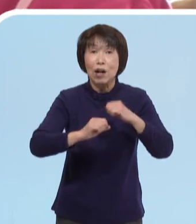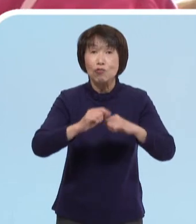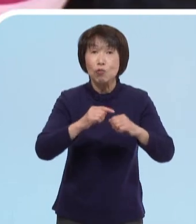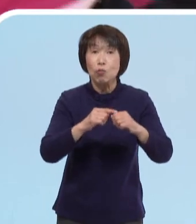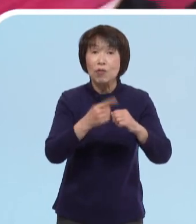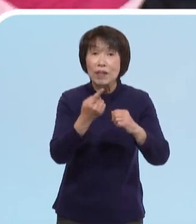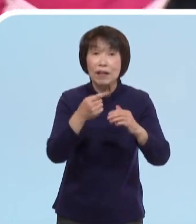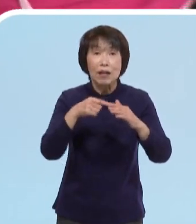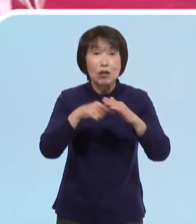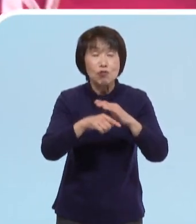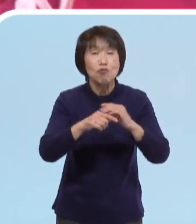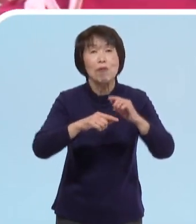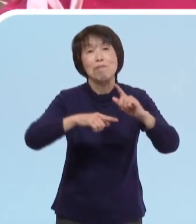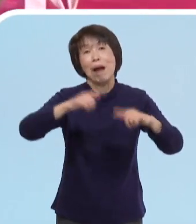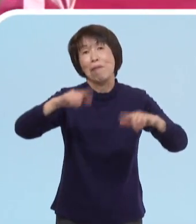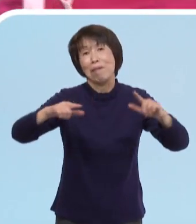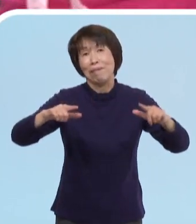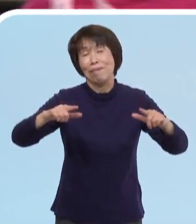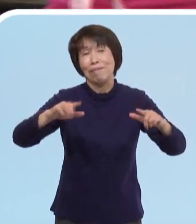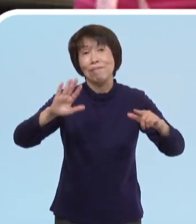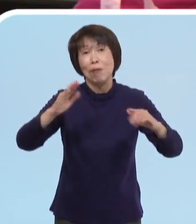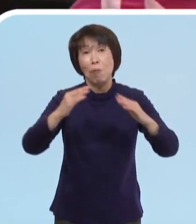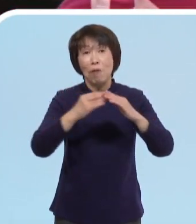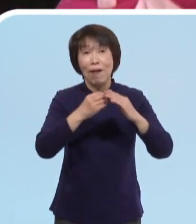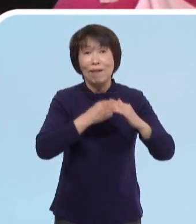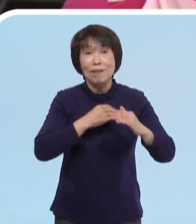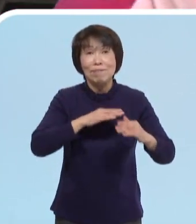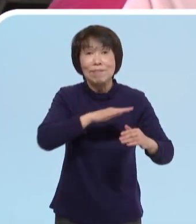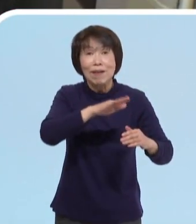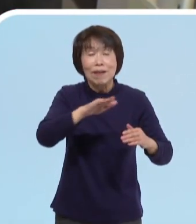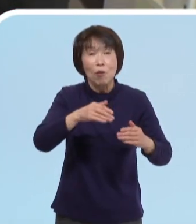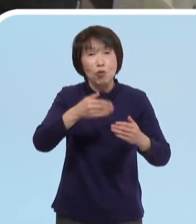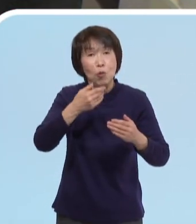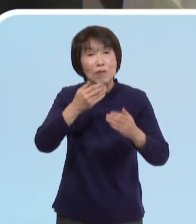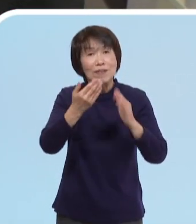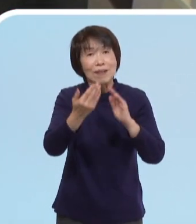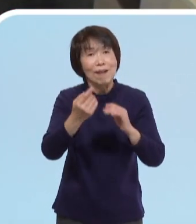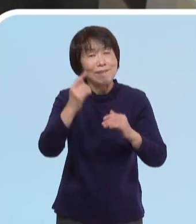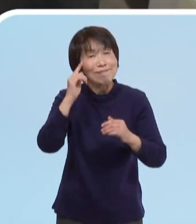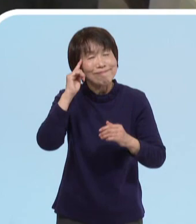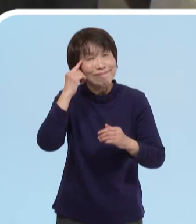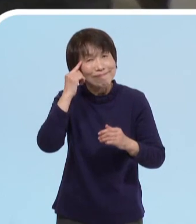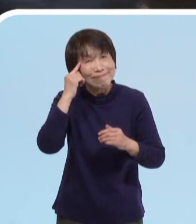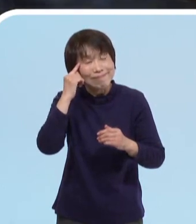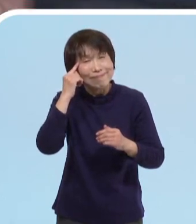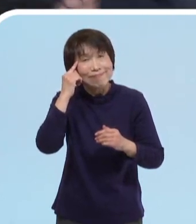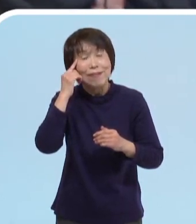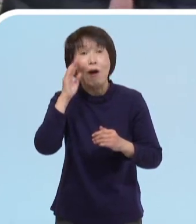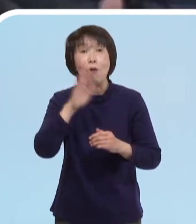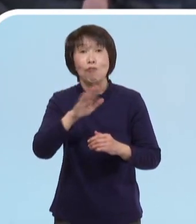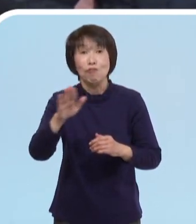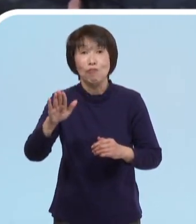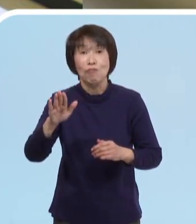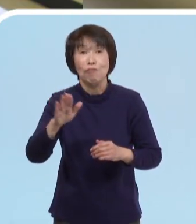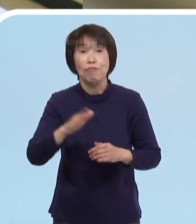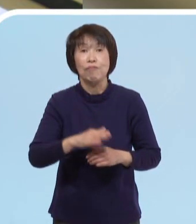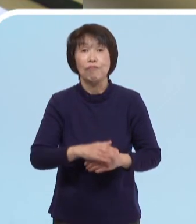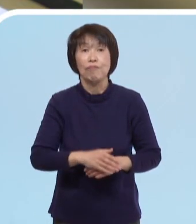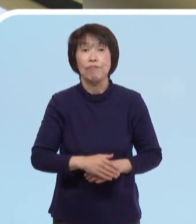活動する理由は様々ですが、会員の皆さんの食に対する意識は高いようです。